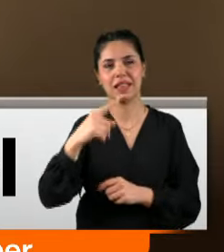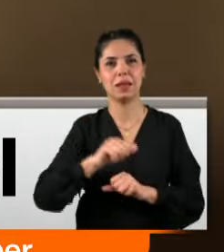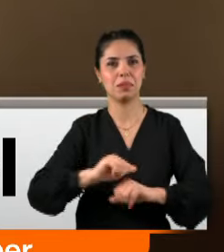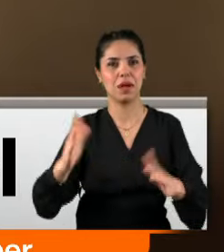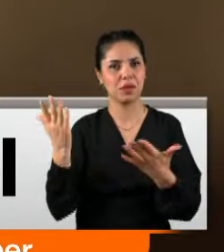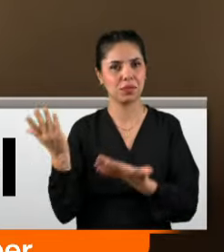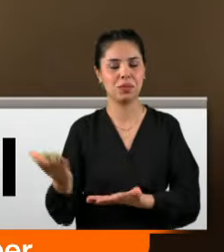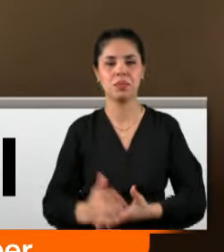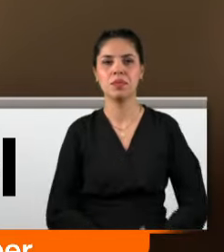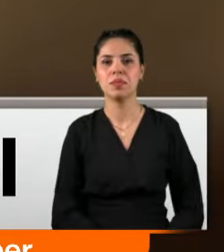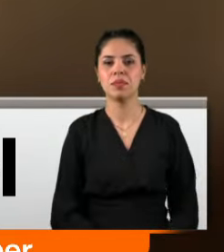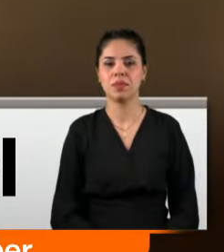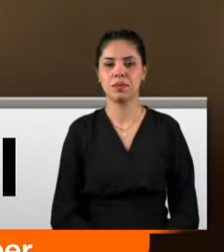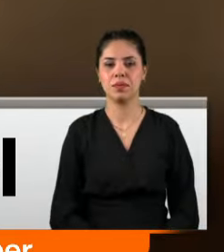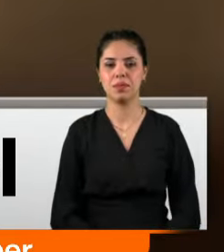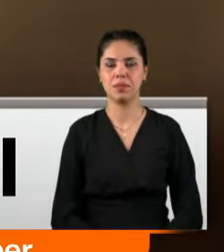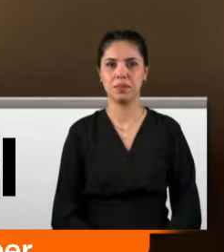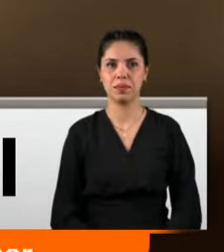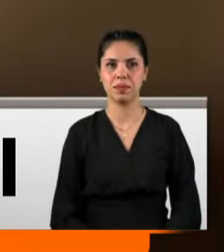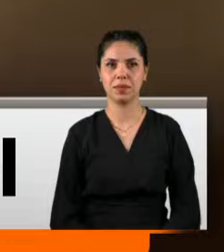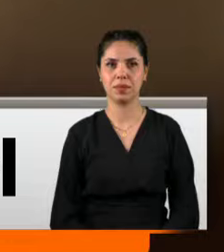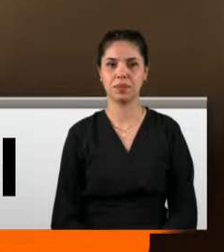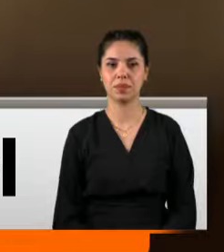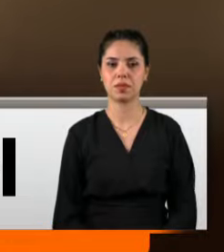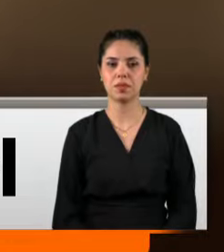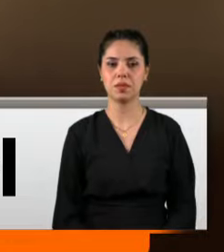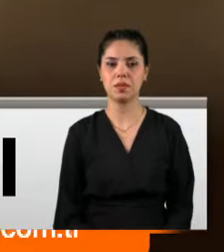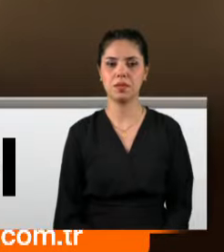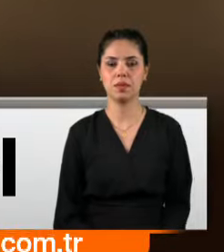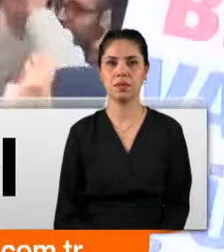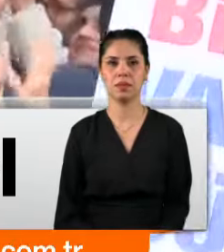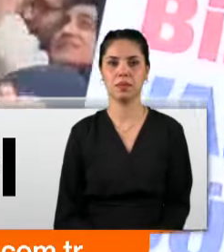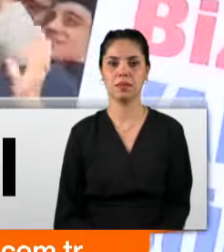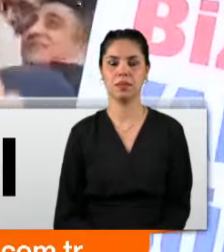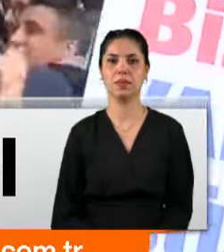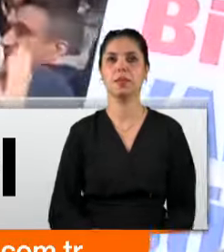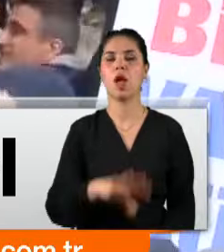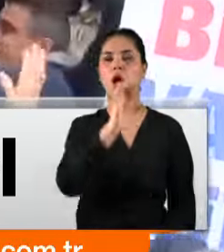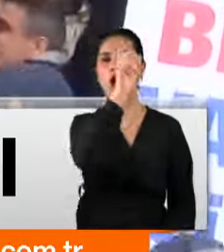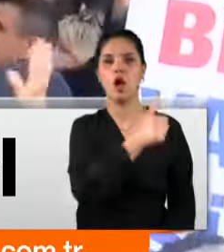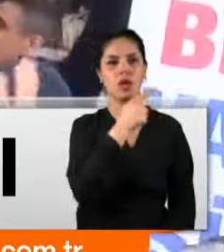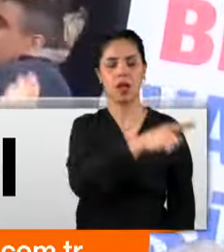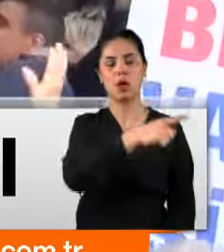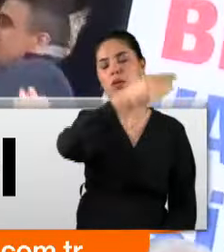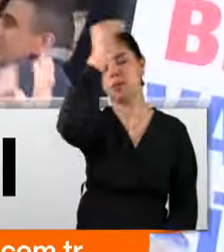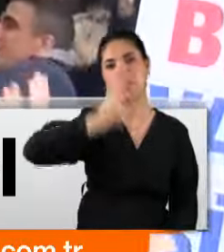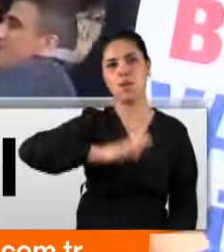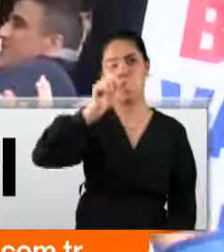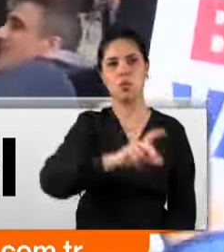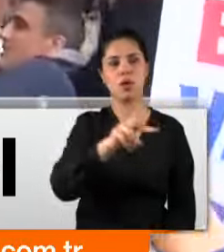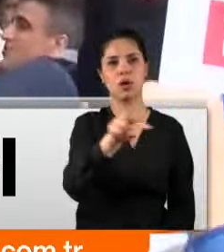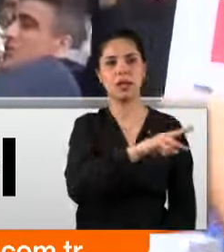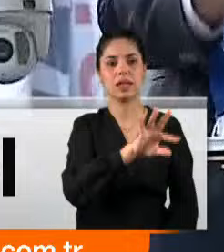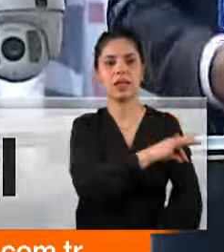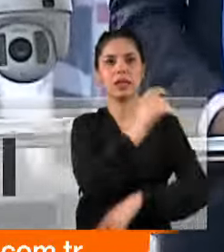ve billahi de sonuna kadar mücadele edeceğim. Buradayım. Özel İmamoğlu ikilisinin başı İstanbul